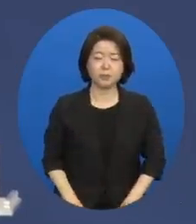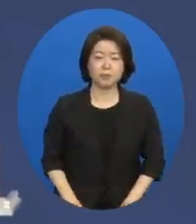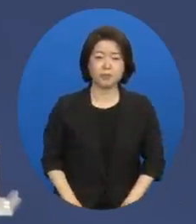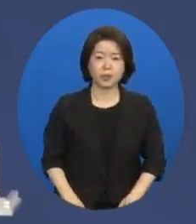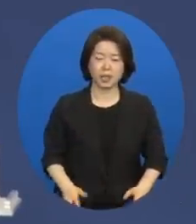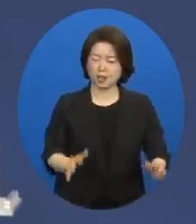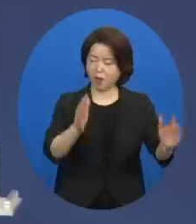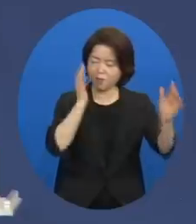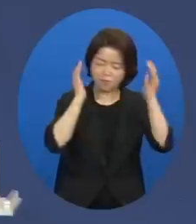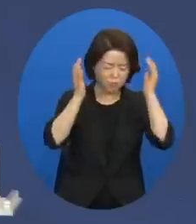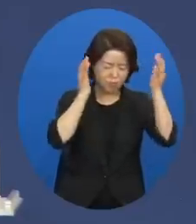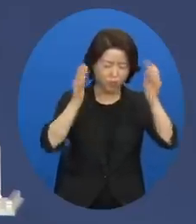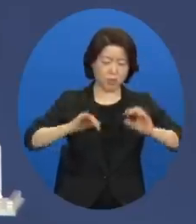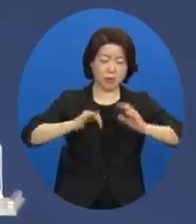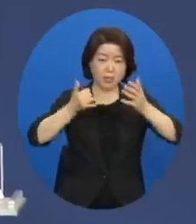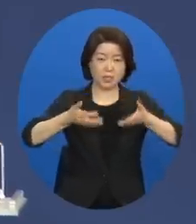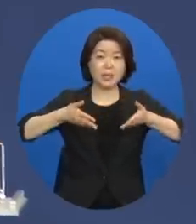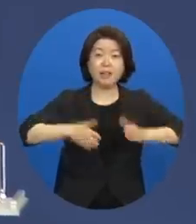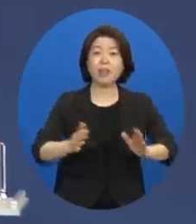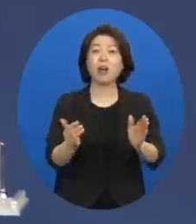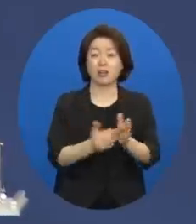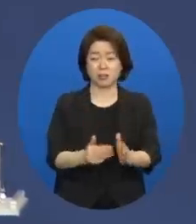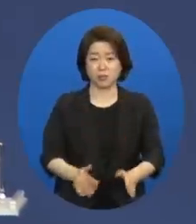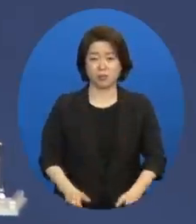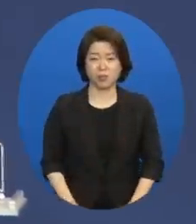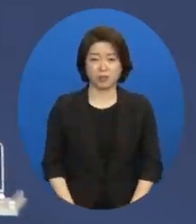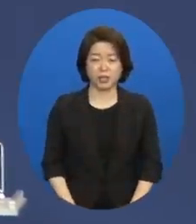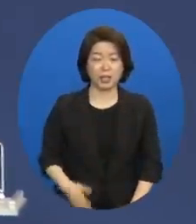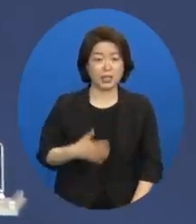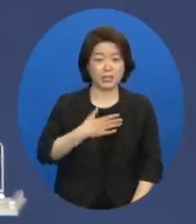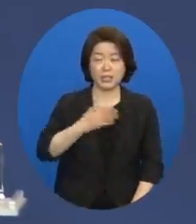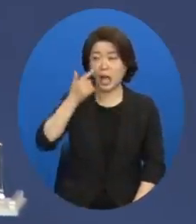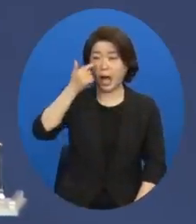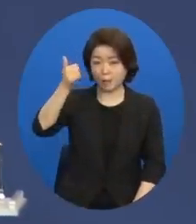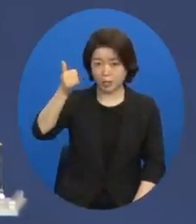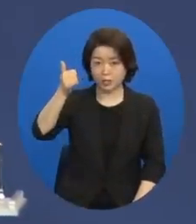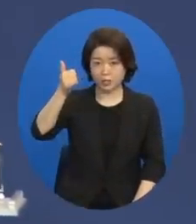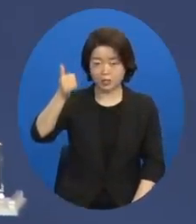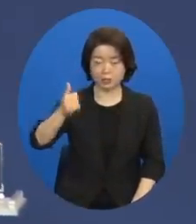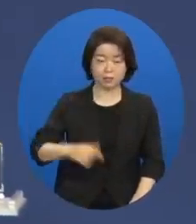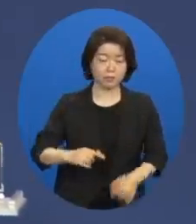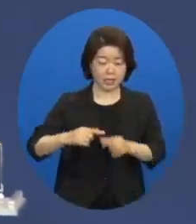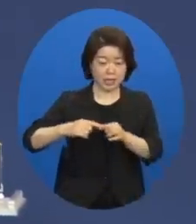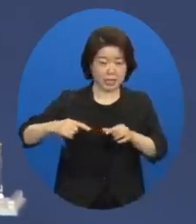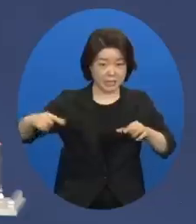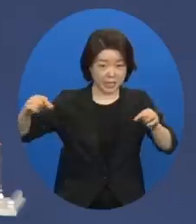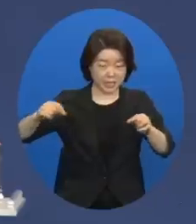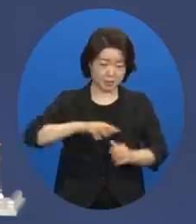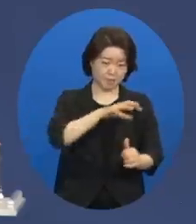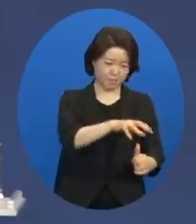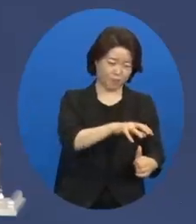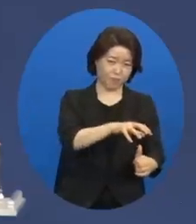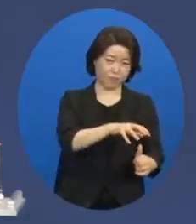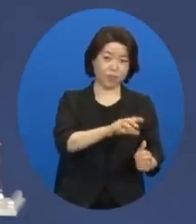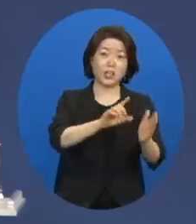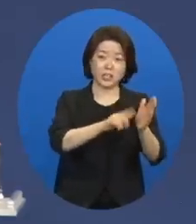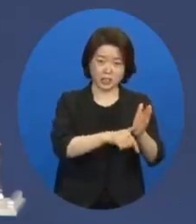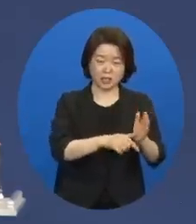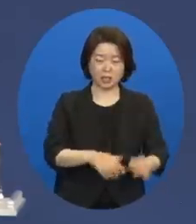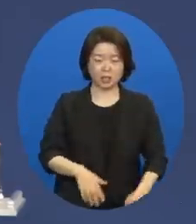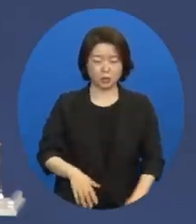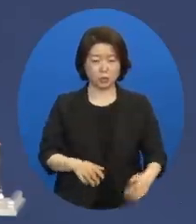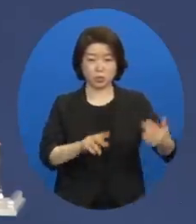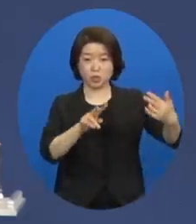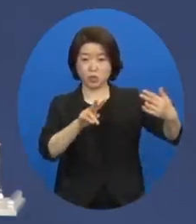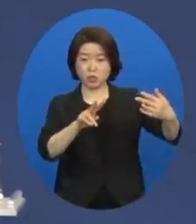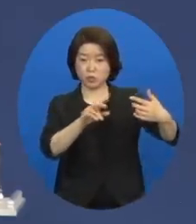정신없는 세상에서 태어났습니다. 저희 아버지만 해도 일제시대를 겪었고 그리고 6.25 동란을